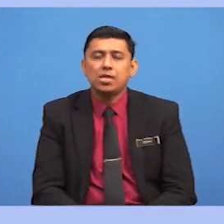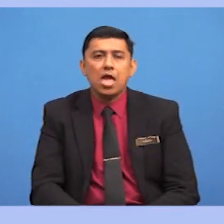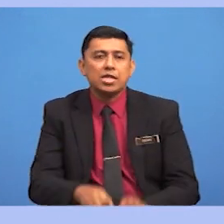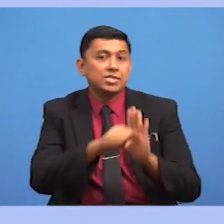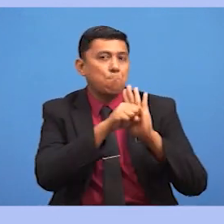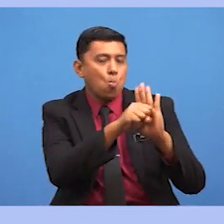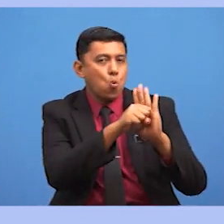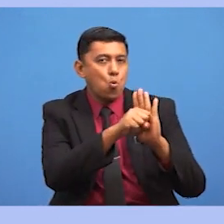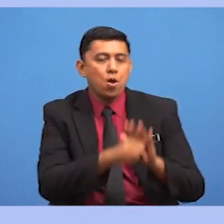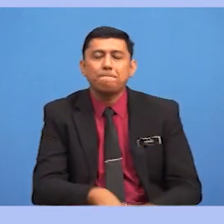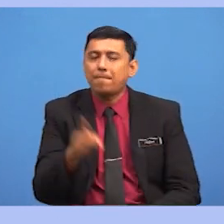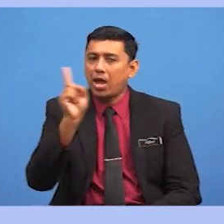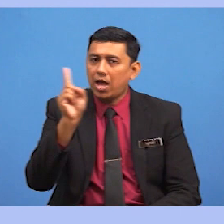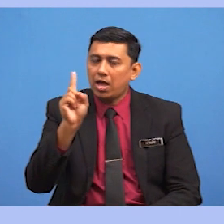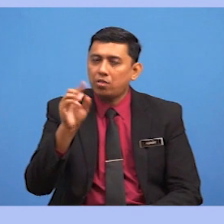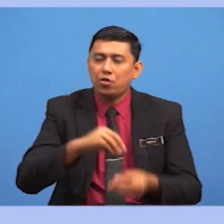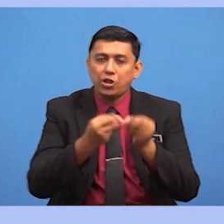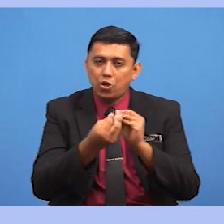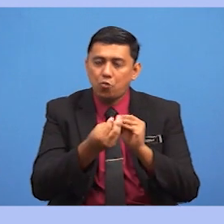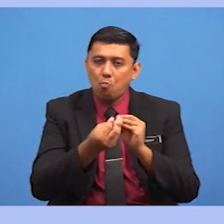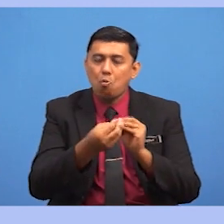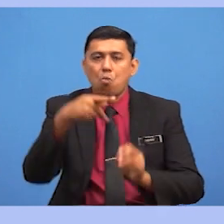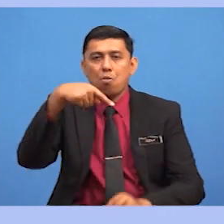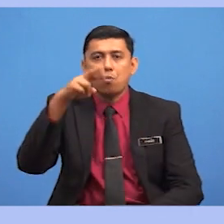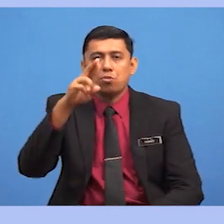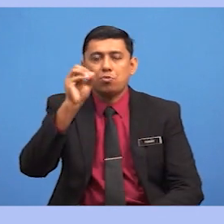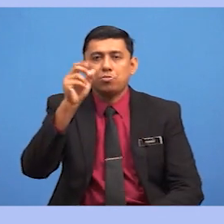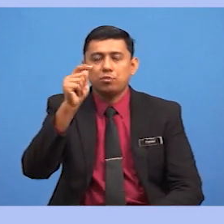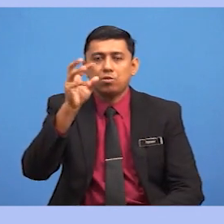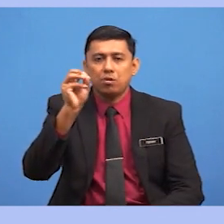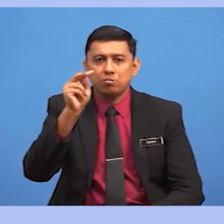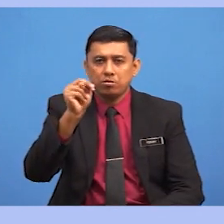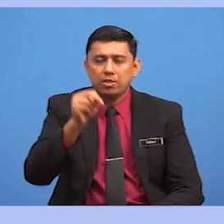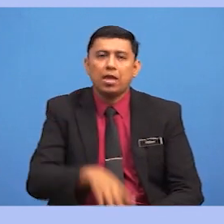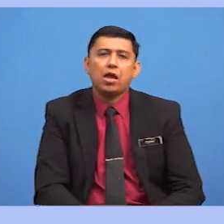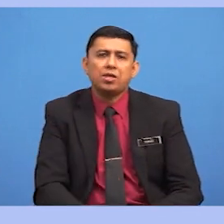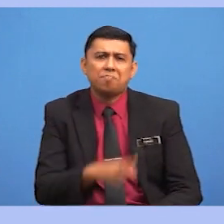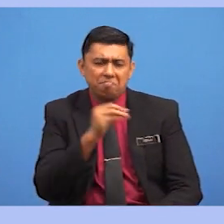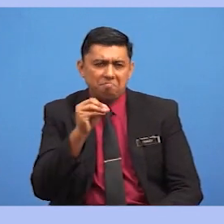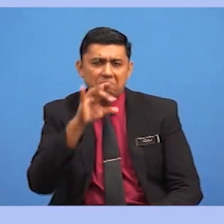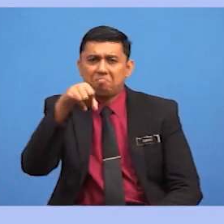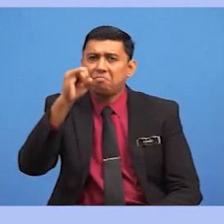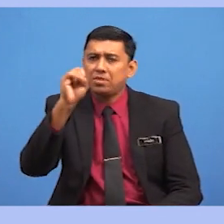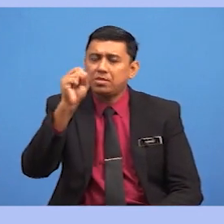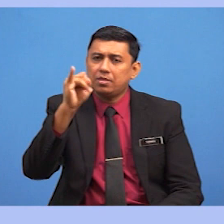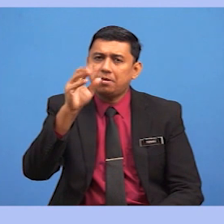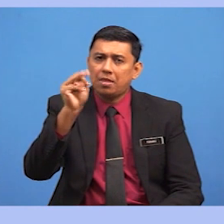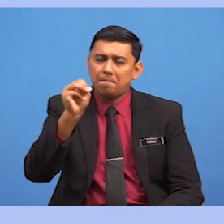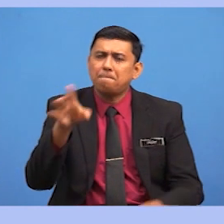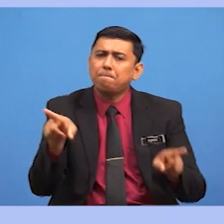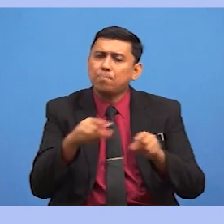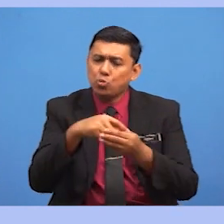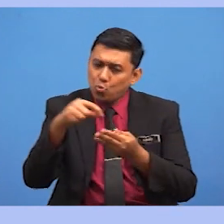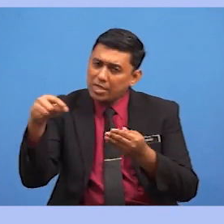simbol, yang mana nombor proton, nama unsur dan jisim atom relatifnya ditulis